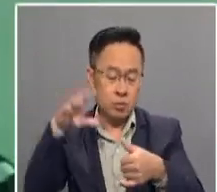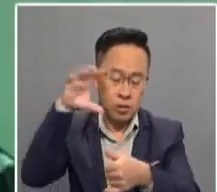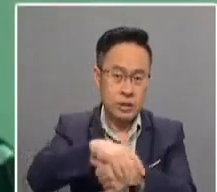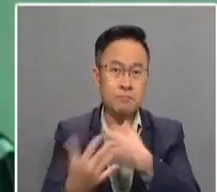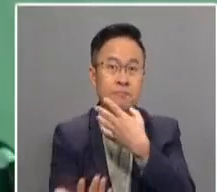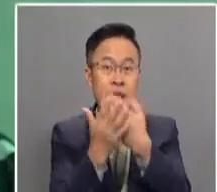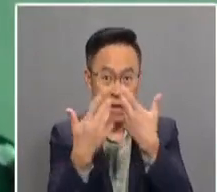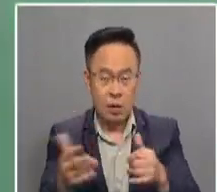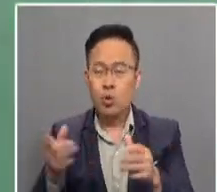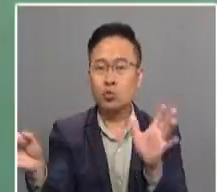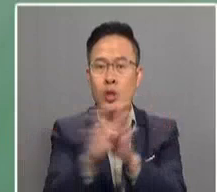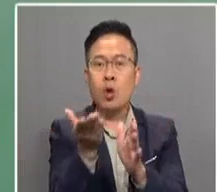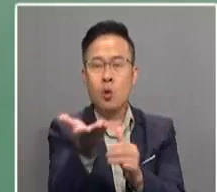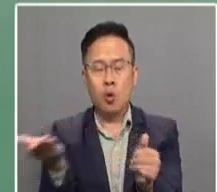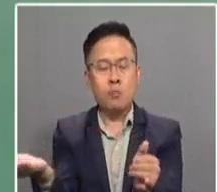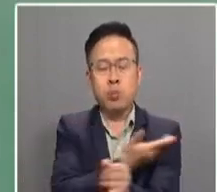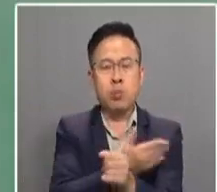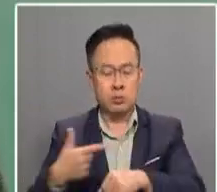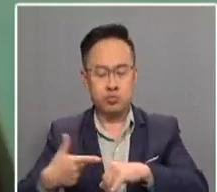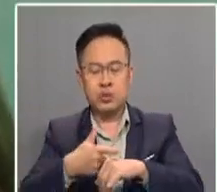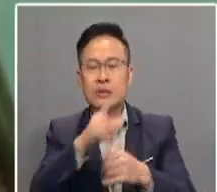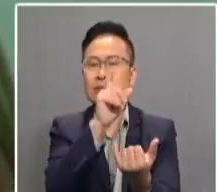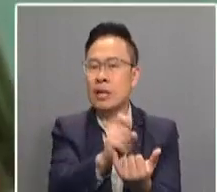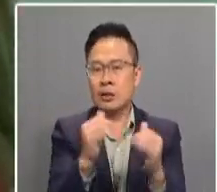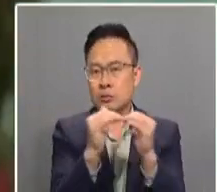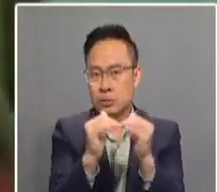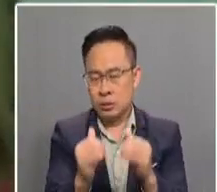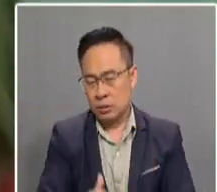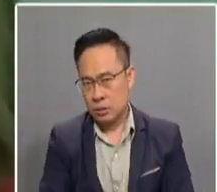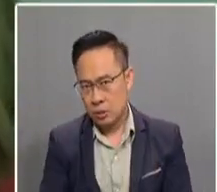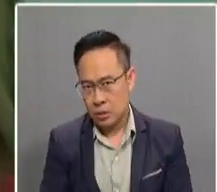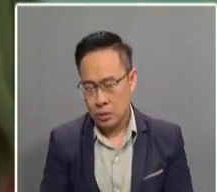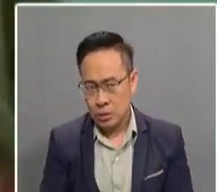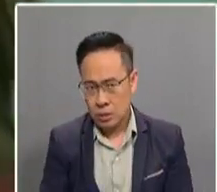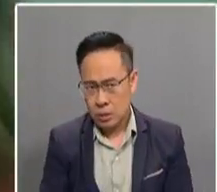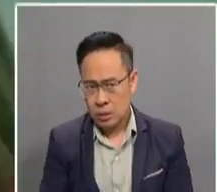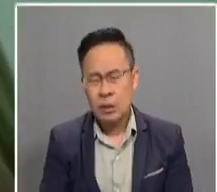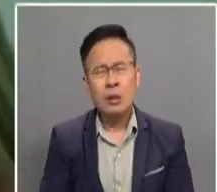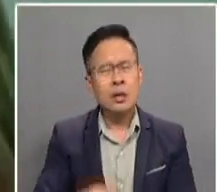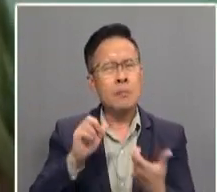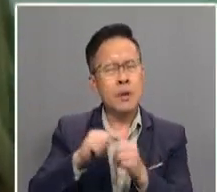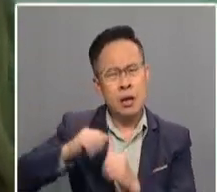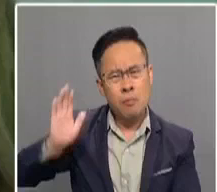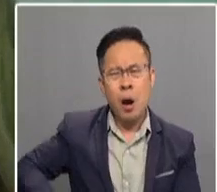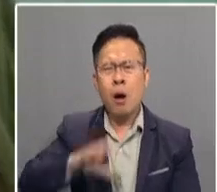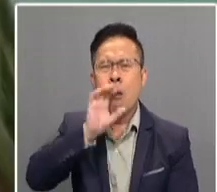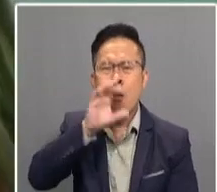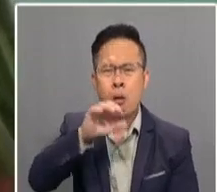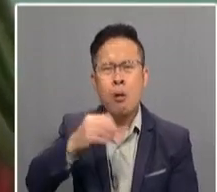เกินไปแค่หมาเห่าทำไมต้องทำขนาดนี้คุณไม่คิดให้ดีซะก่อนที่คุณจะมาทำ